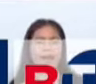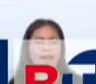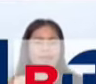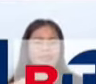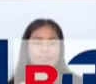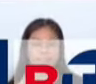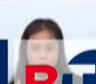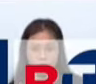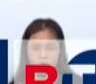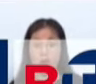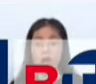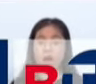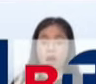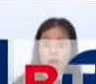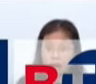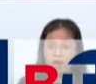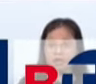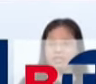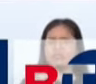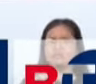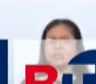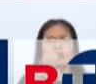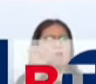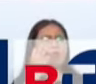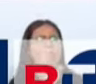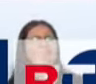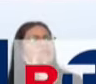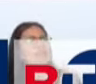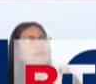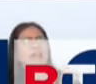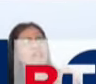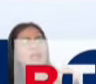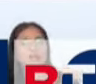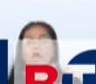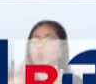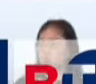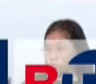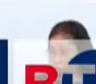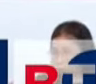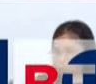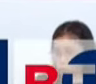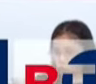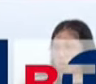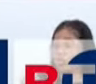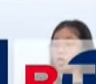melanjutkan itu pun salah atas apa yang perlu saya sampaan Anis